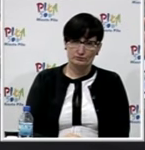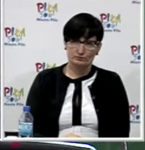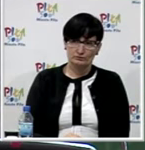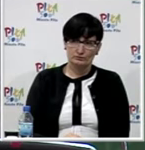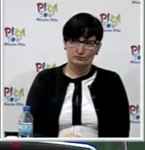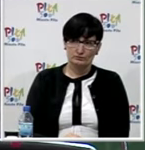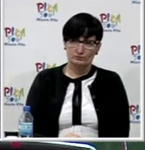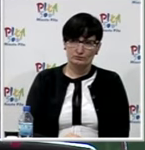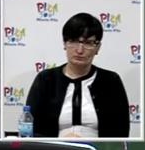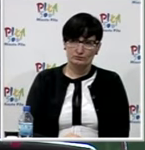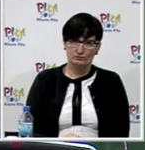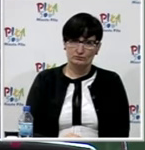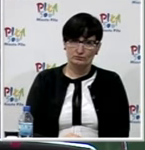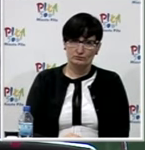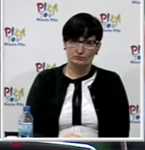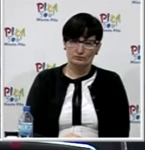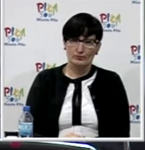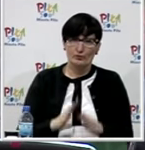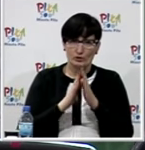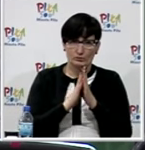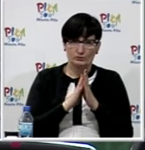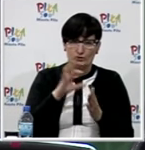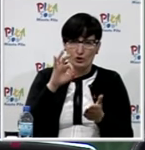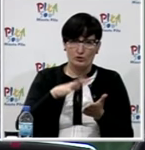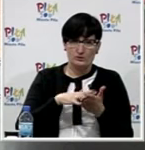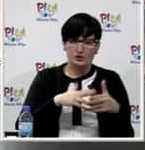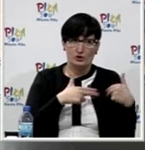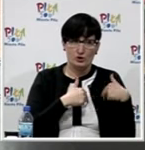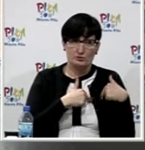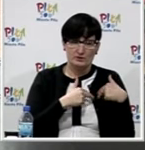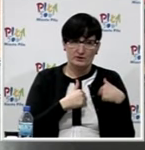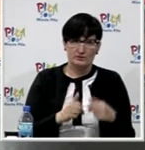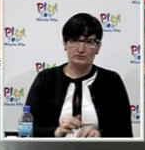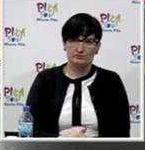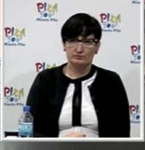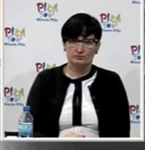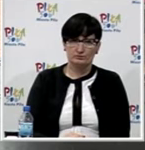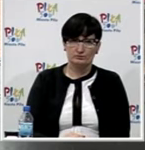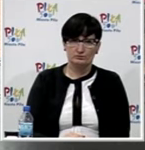bardzo. Dziękuję bardzo. Poproszę o opinię Komisji Budżetu i Rozwoju Miasta. Pan Przewodniczący Lucjan Szutkowski.